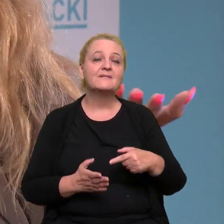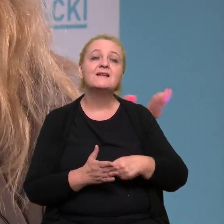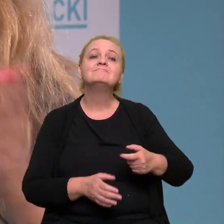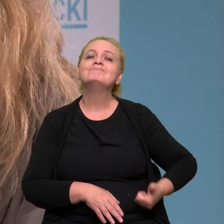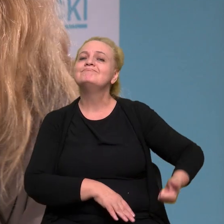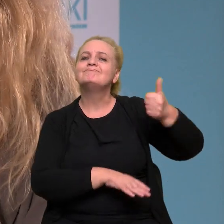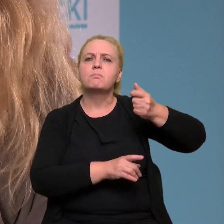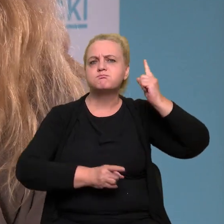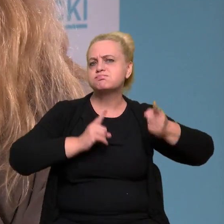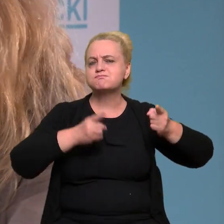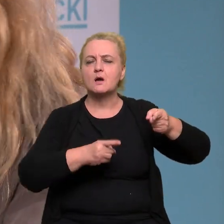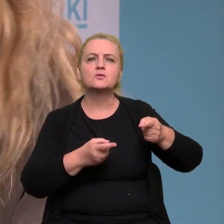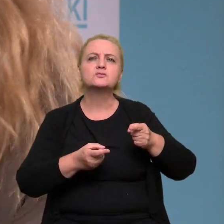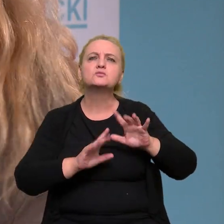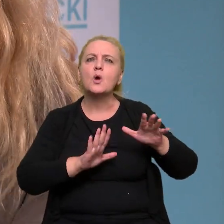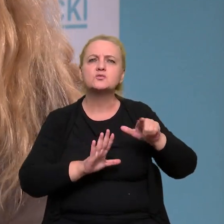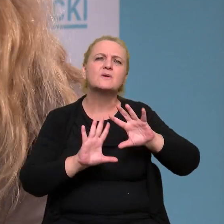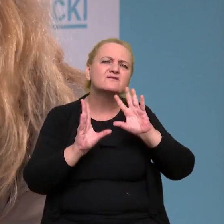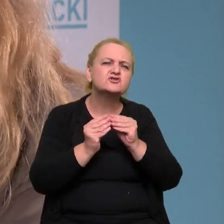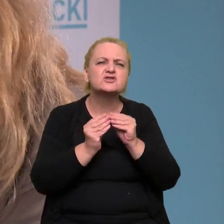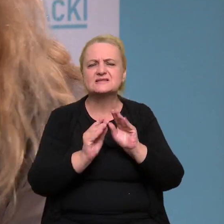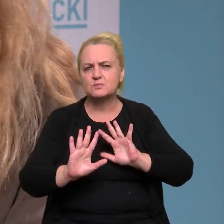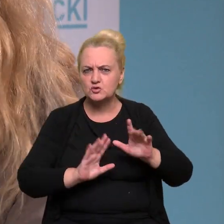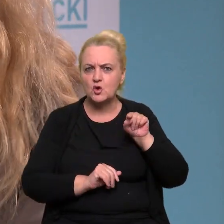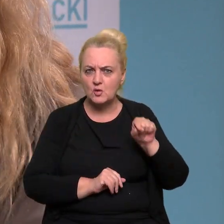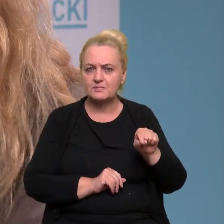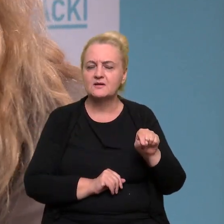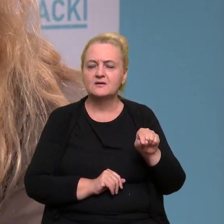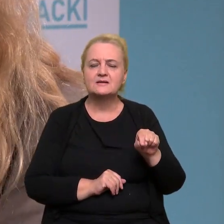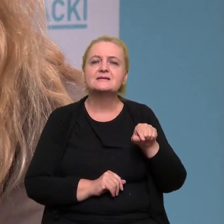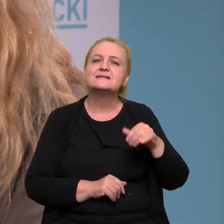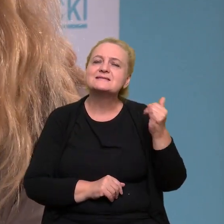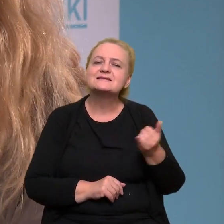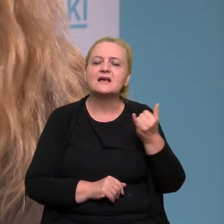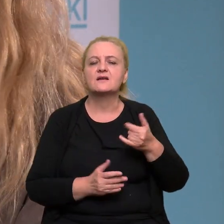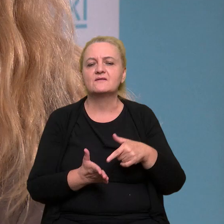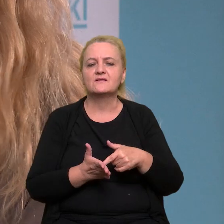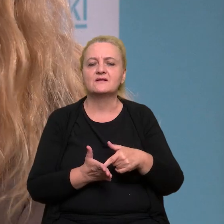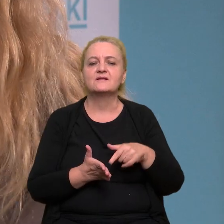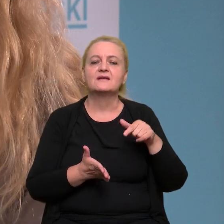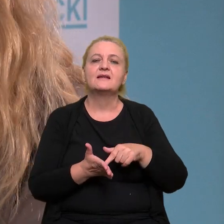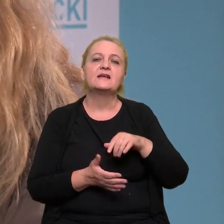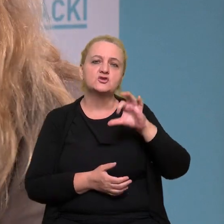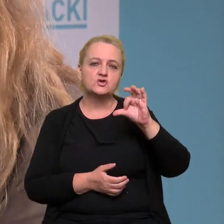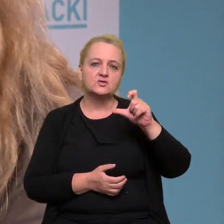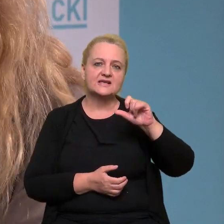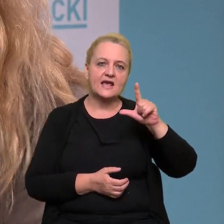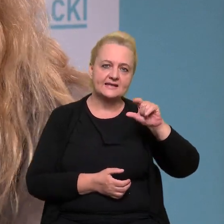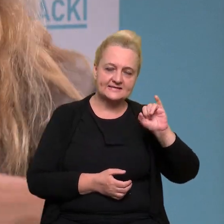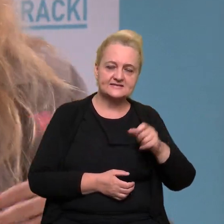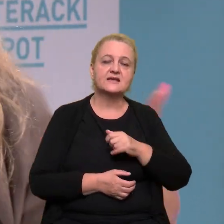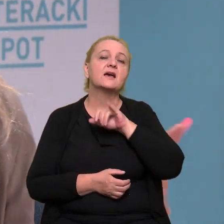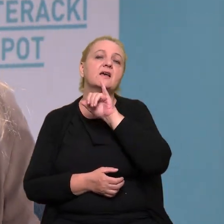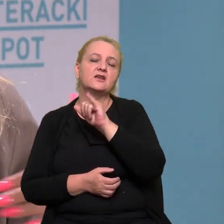Patriarchalne struktury, wszelkie formy, chodzi zawsze o socjalizację i internalizację. Mizoginia,